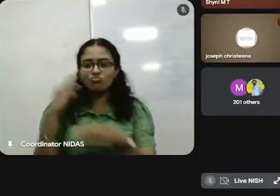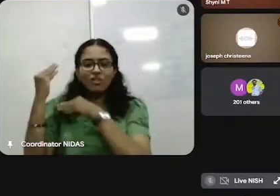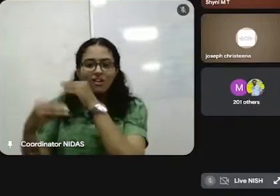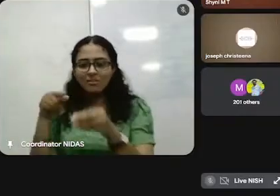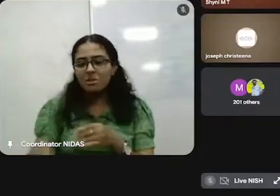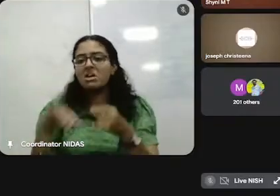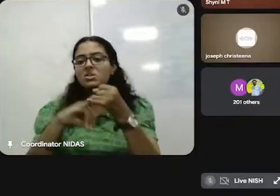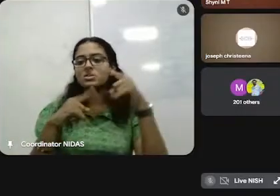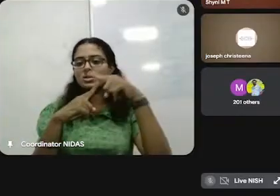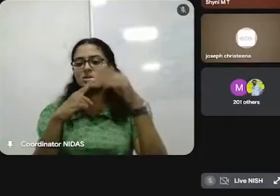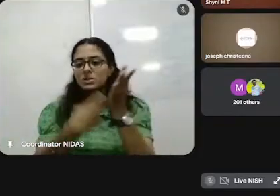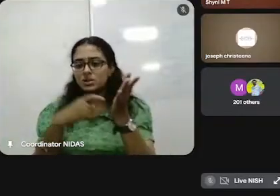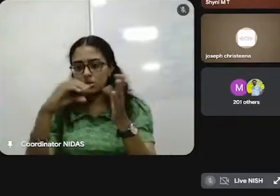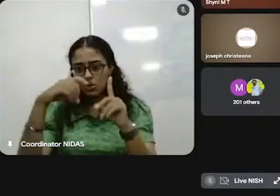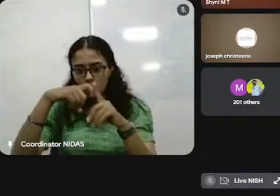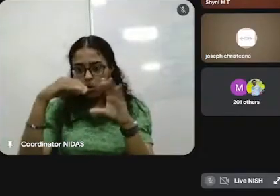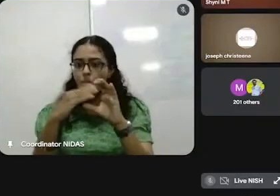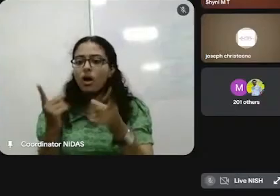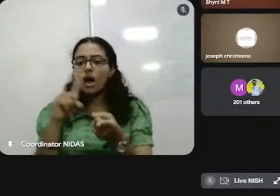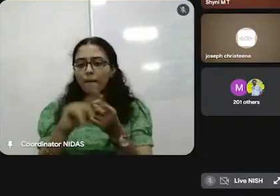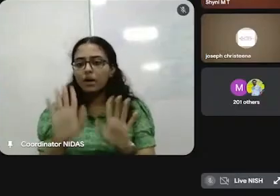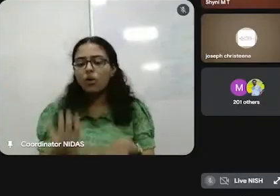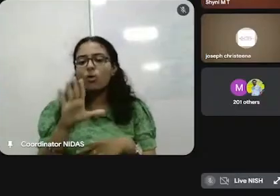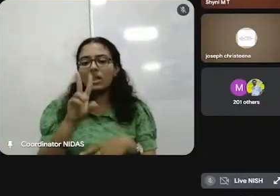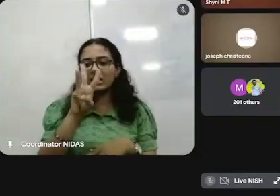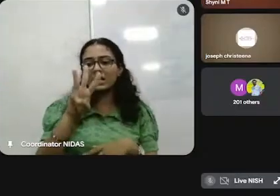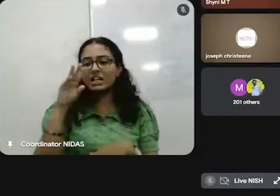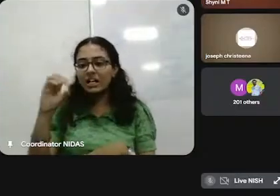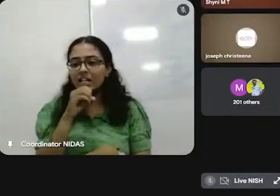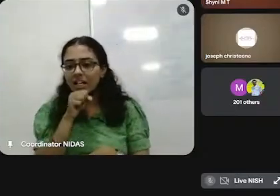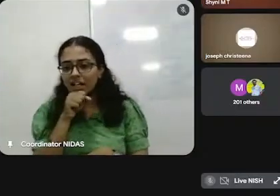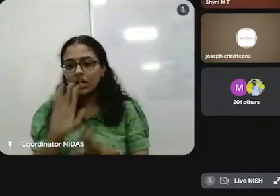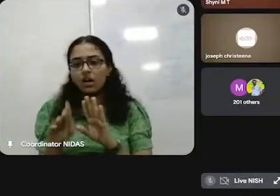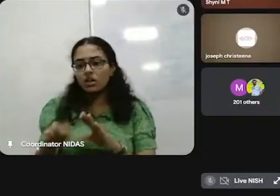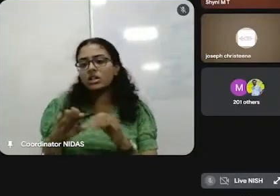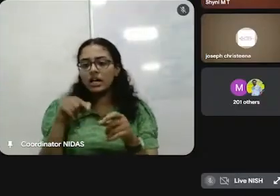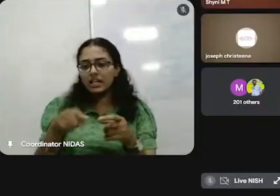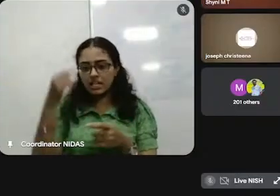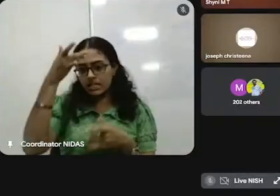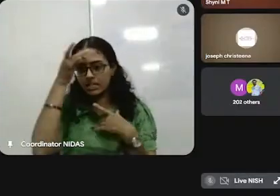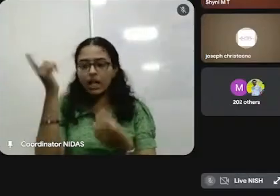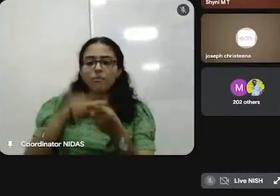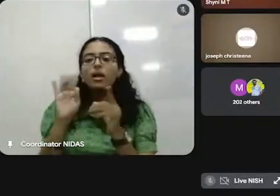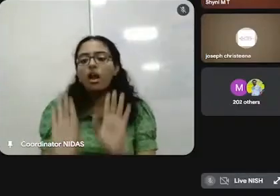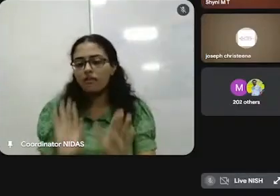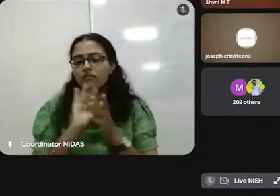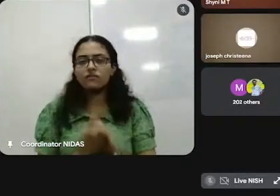വന്ന് തുടങ്ങിയിട്ടുണ്ട്. അതായത് 30 ഇയേഴ്സിന് കഴിഞ്ഞിട്ടുള്ള ആൾക്കാരിലും വരെ സ്ട്രോക്കിന്റെ സാധ്യതകൾ കണ്ടിട്ടുണ്ട്.